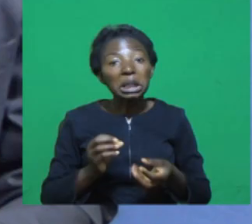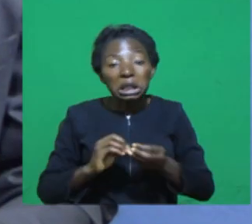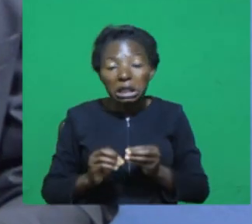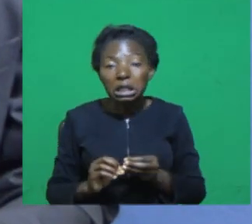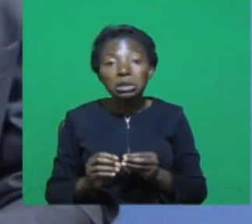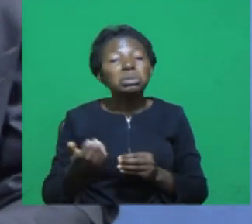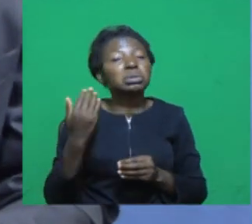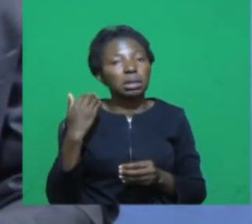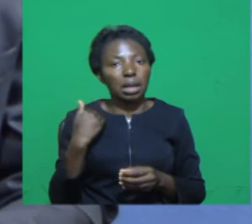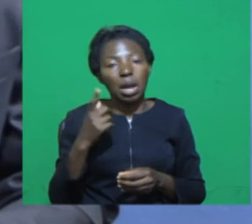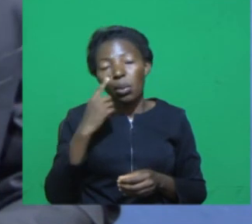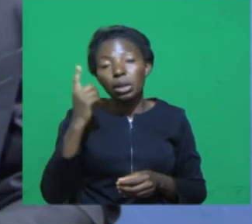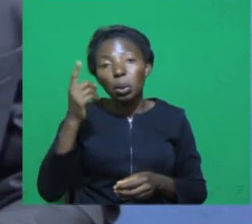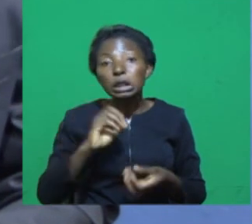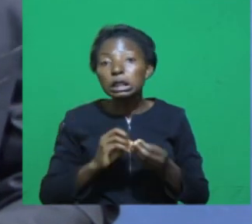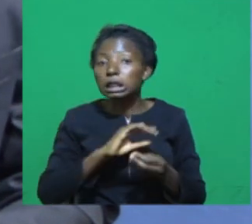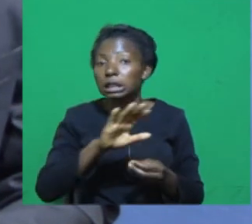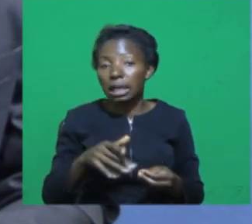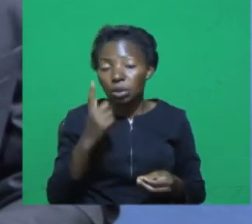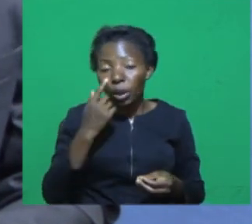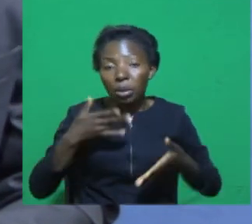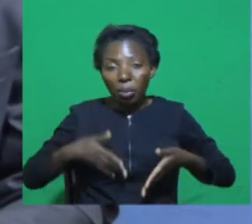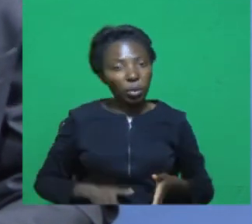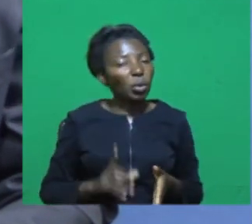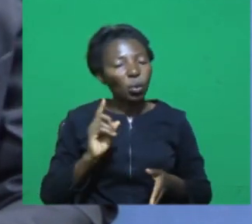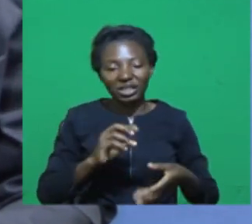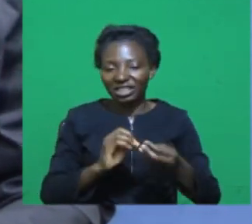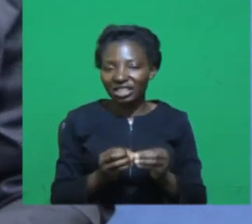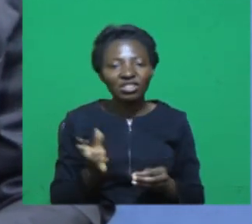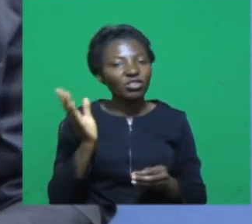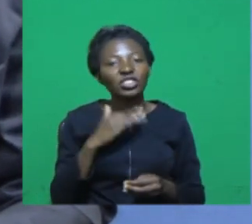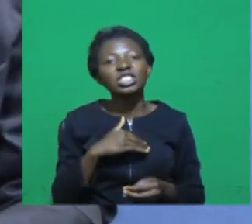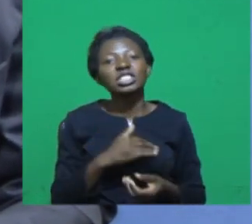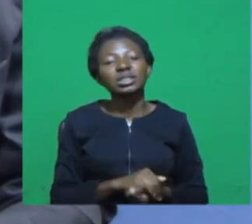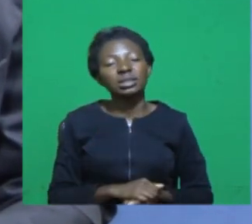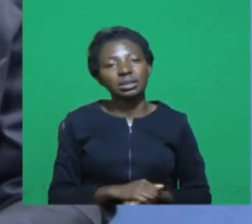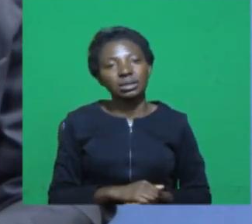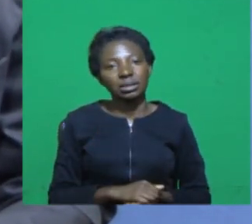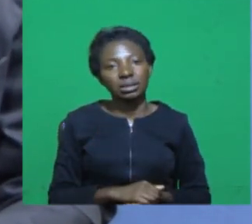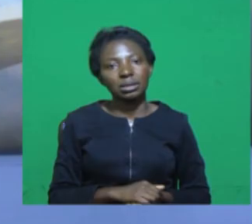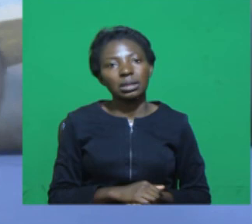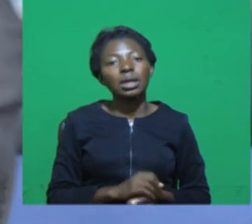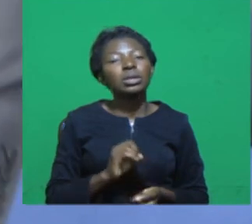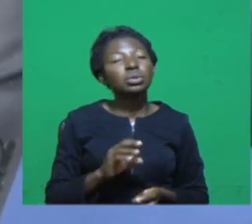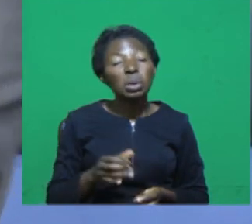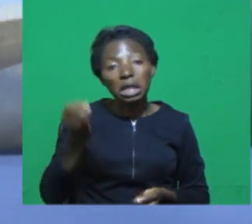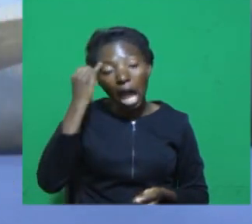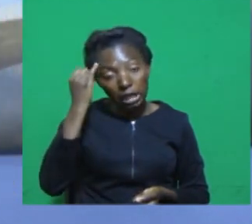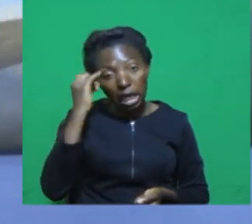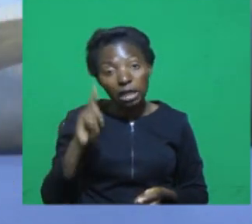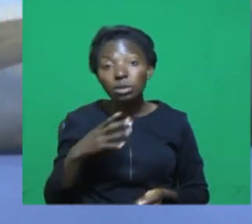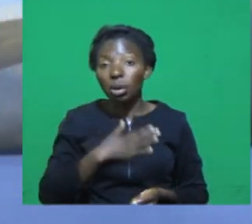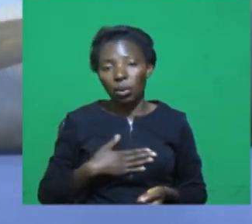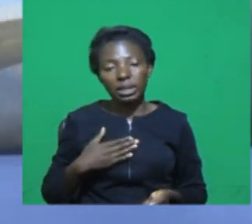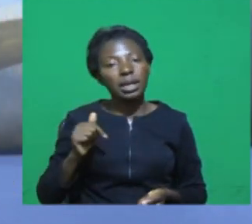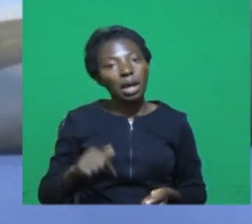nani. Patakasikwa, patakaberekwa Mwari akanga atopedza kutiita. Exactly. Saka papfungwa yandiri kudaka